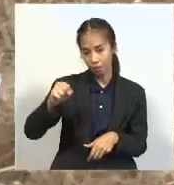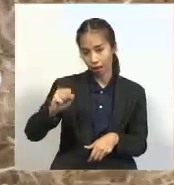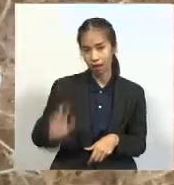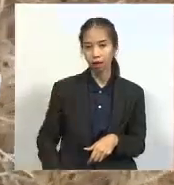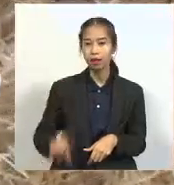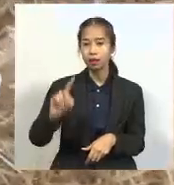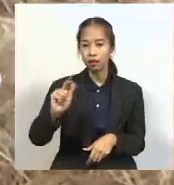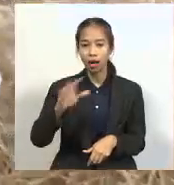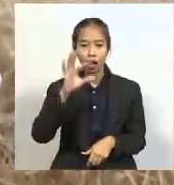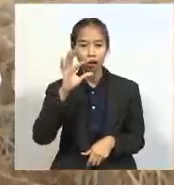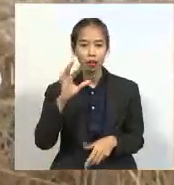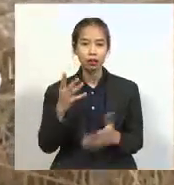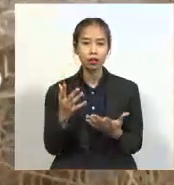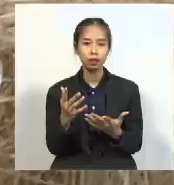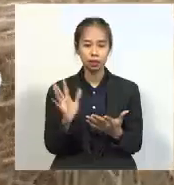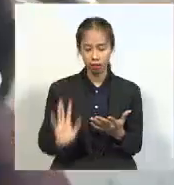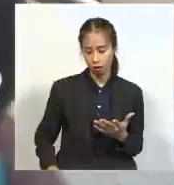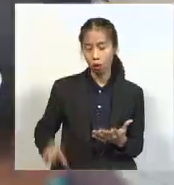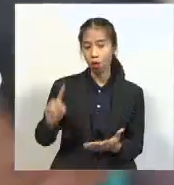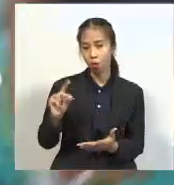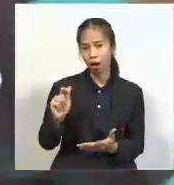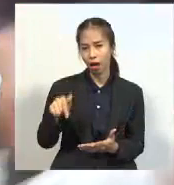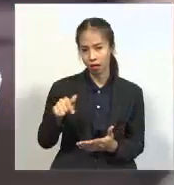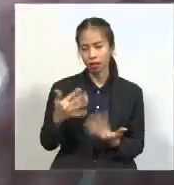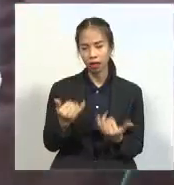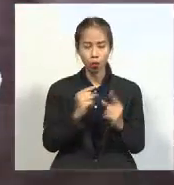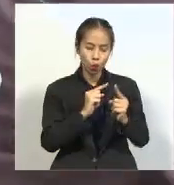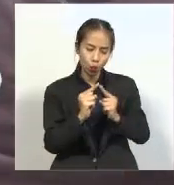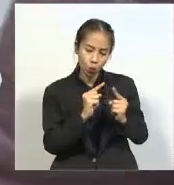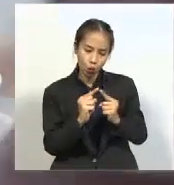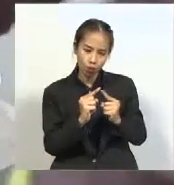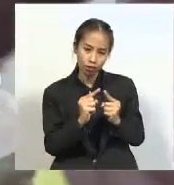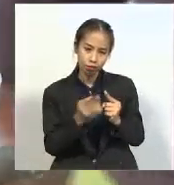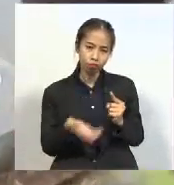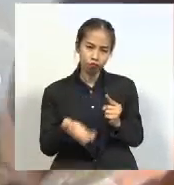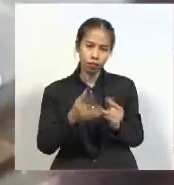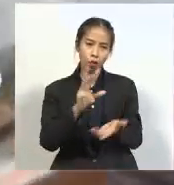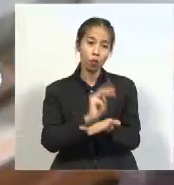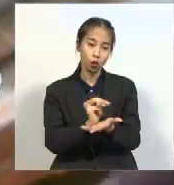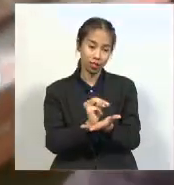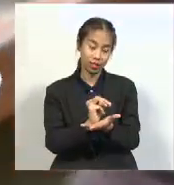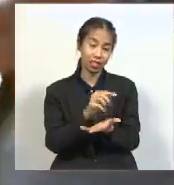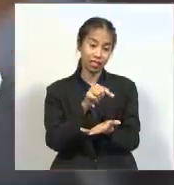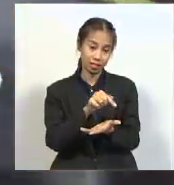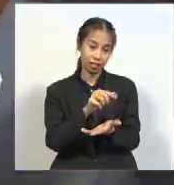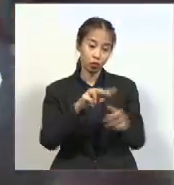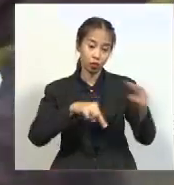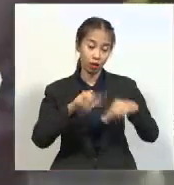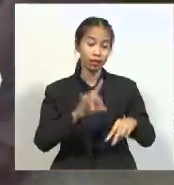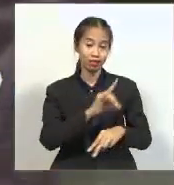นะฮะไอ้สุนัขมันมีแค่สุนัขเนาะในสุนัขนี้เราคุยกับทางมูลนิธิรักสัตว์นะครับส่วนกลางแล้ว